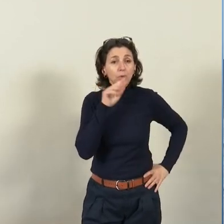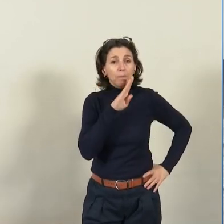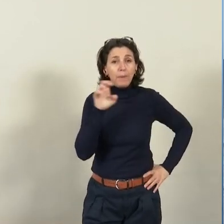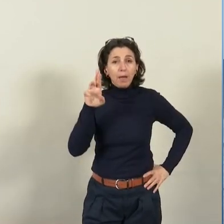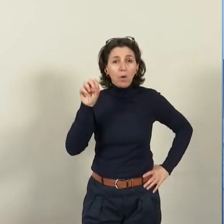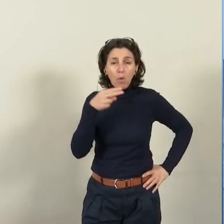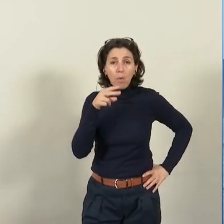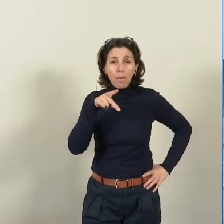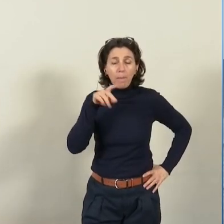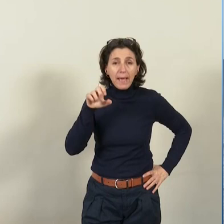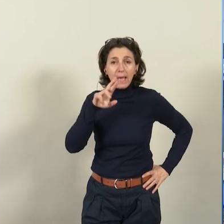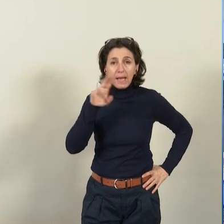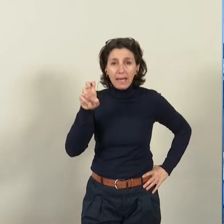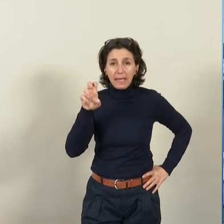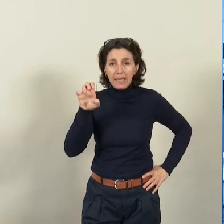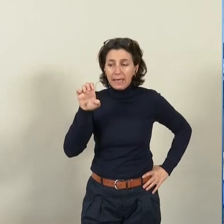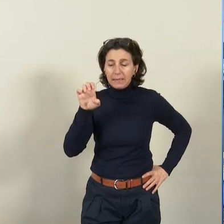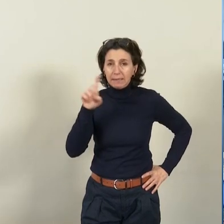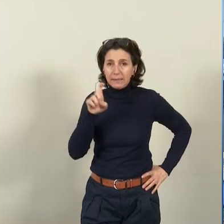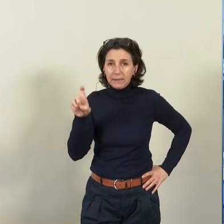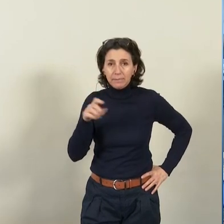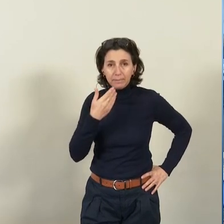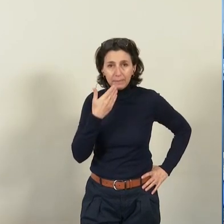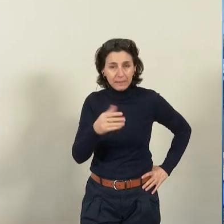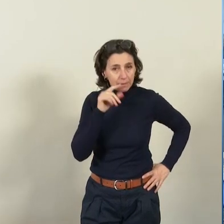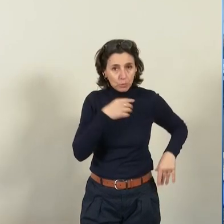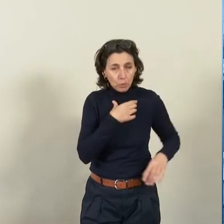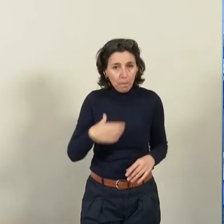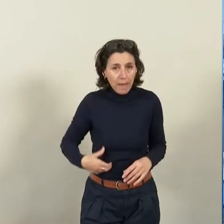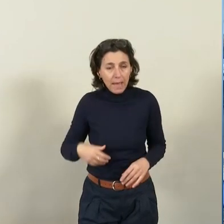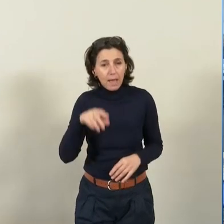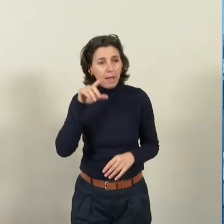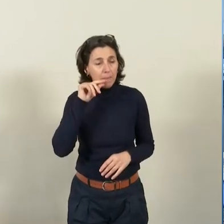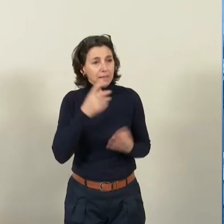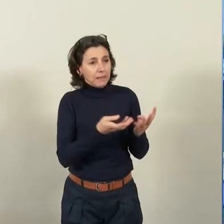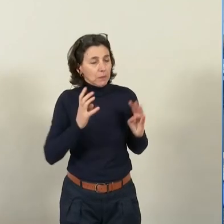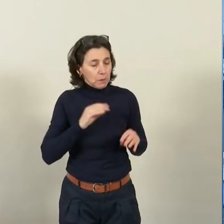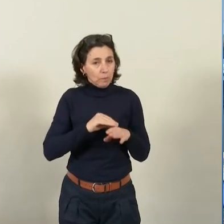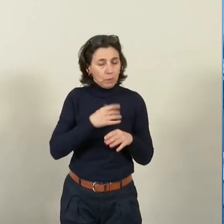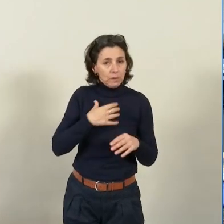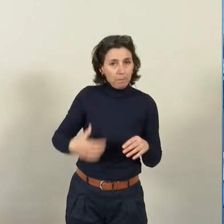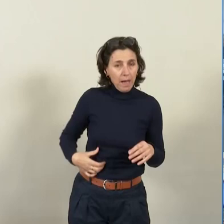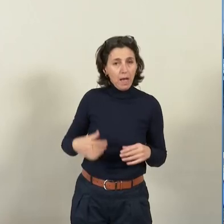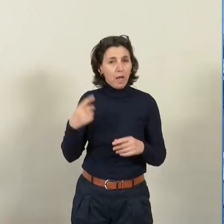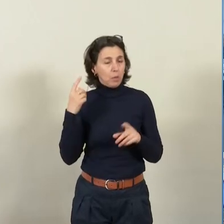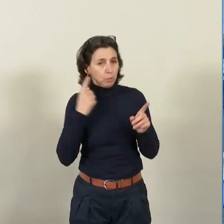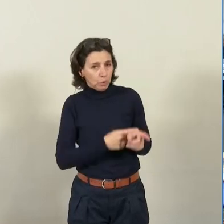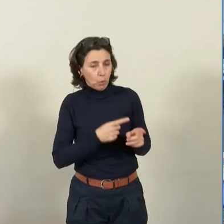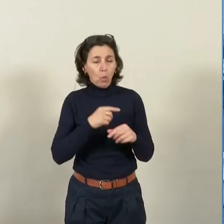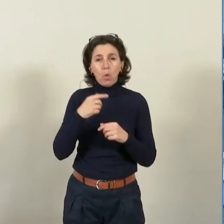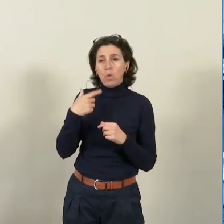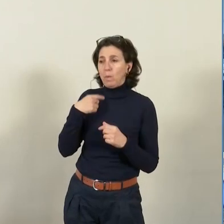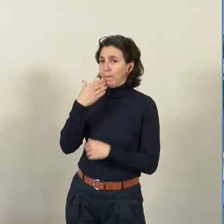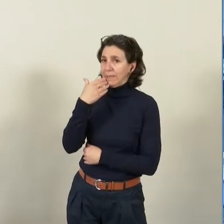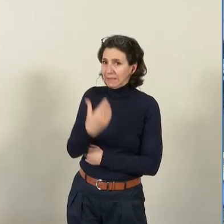merci pour merci Monsieur le Maire merci conseil municipal d'opposition et merci Père André Juven pour la présentation